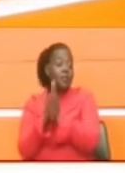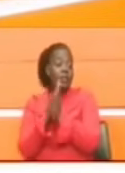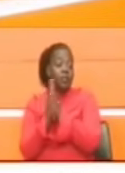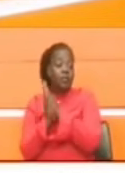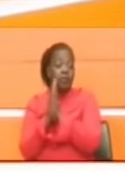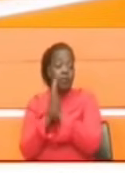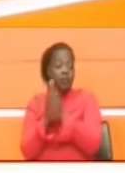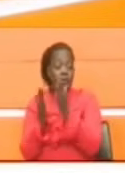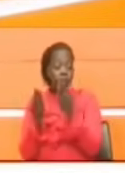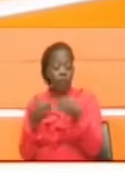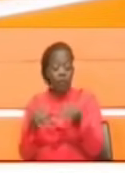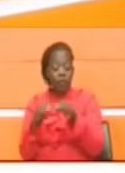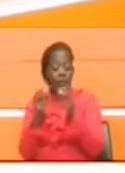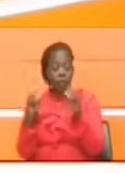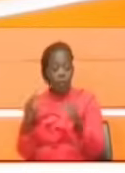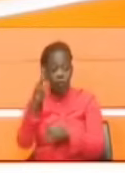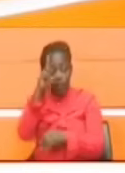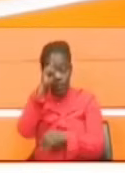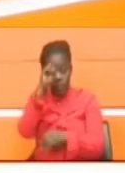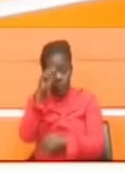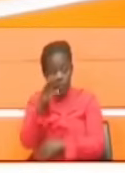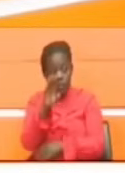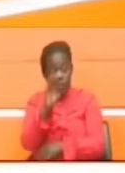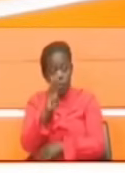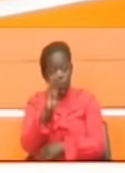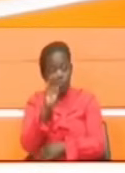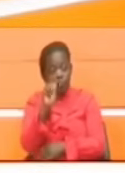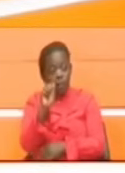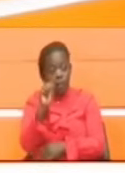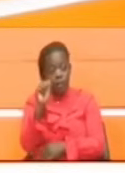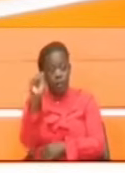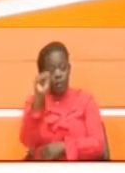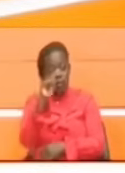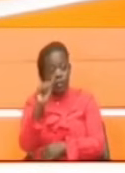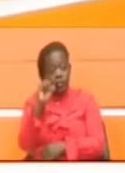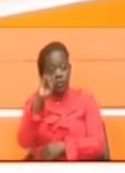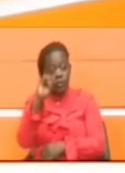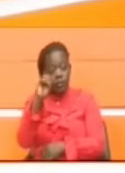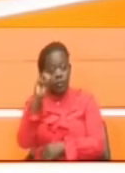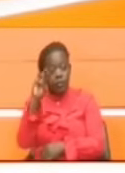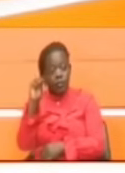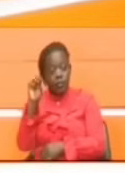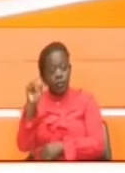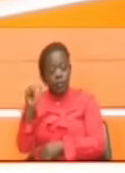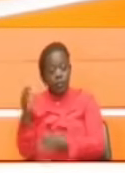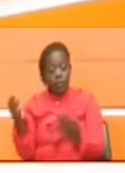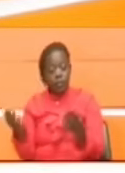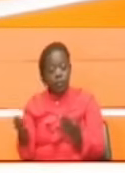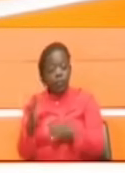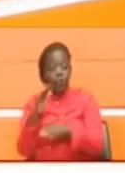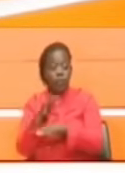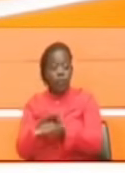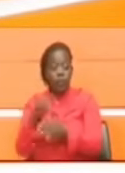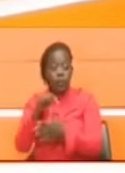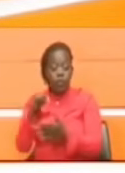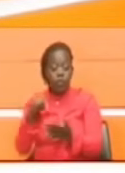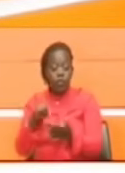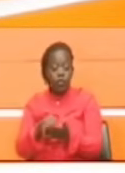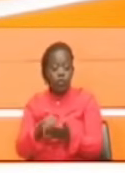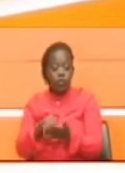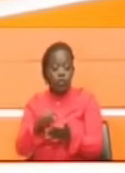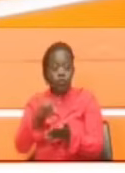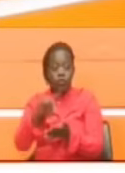n'emboozi ey'obutakkaanya ku kyalo Basiima Kikooza ng'ekino kisangibwa mu Mukono Central